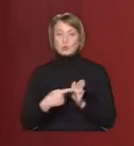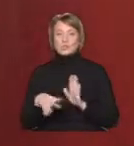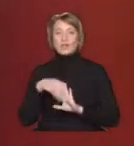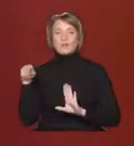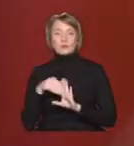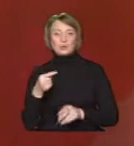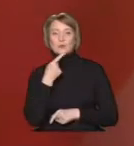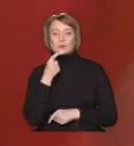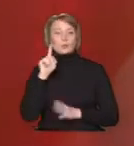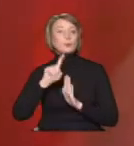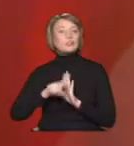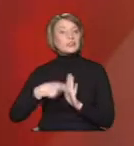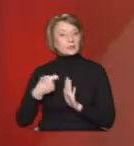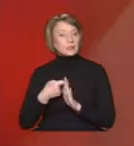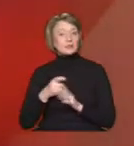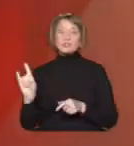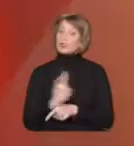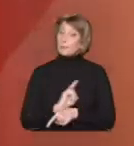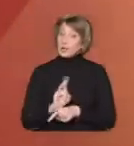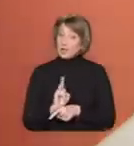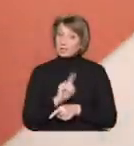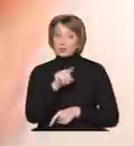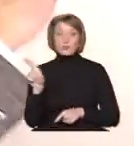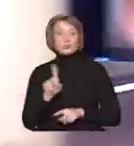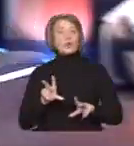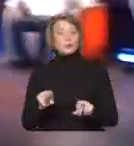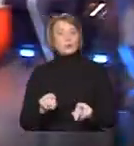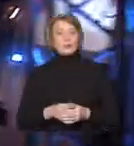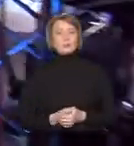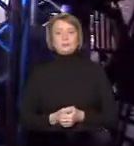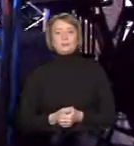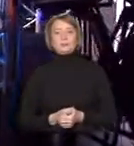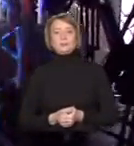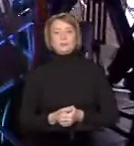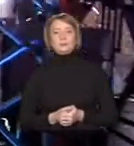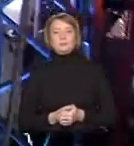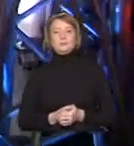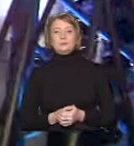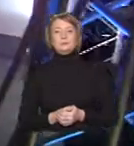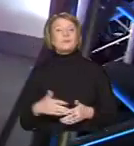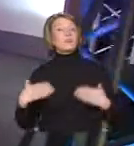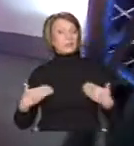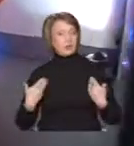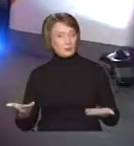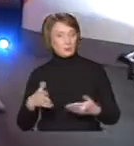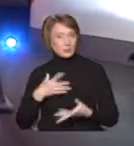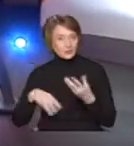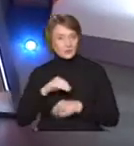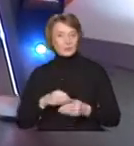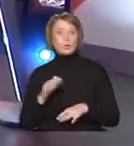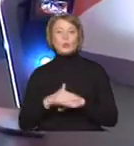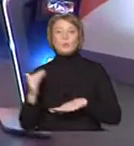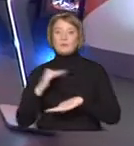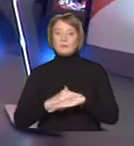ми спробуємо дізнатись, чи брешуть вони і що ж обіцяють. Поїхали. Я всіх вітаю. Добрий